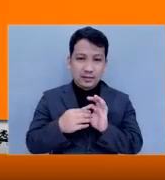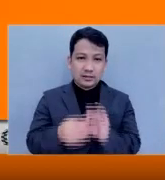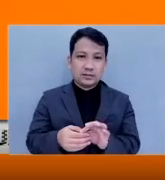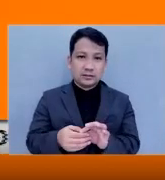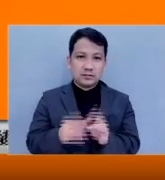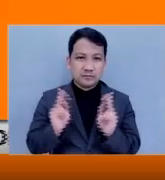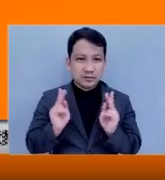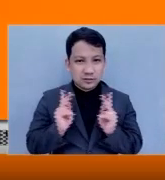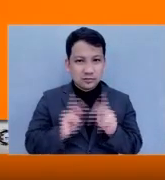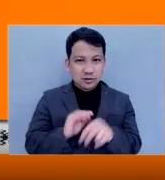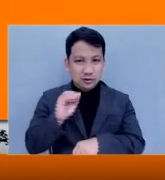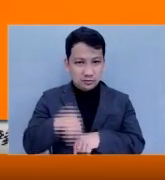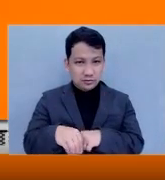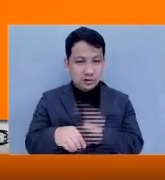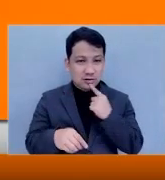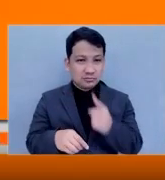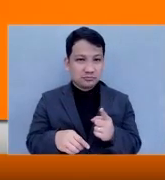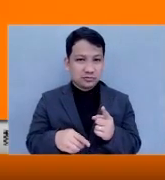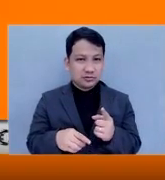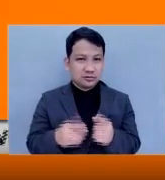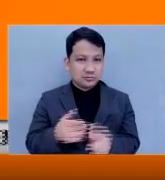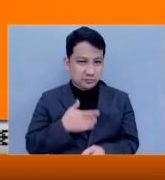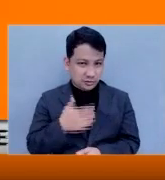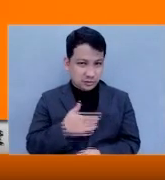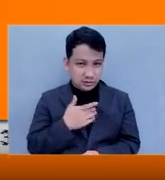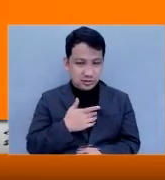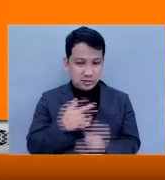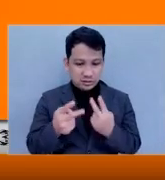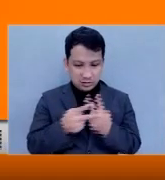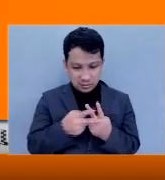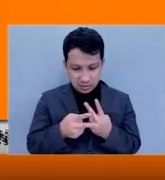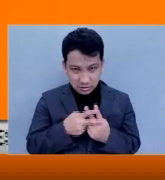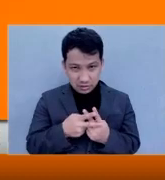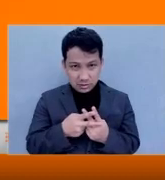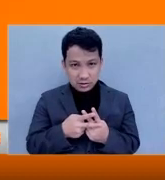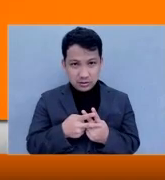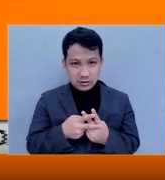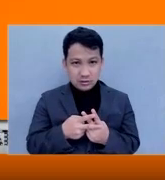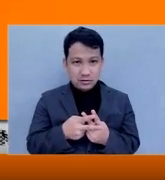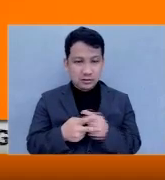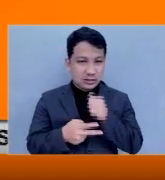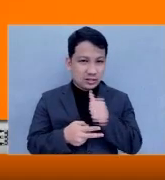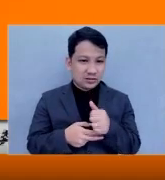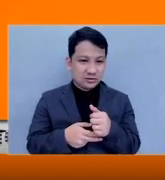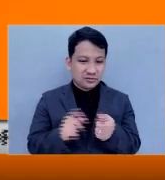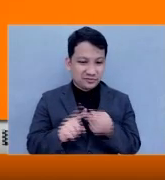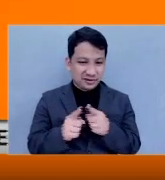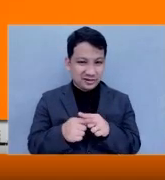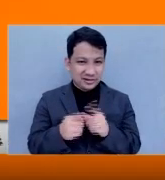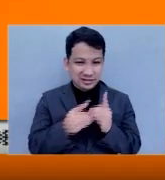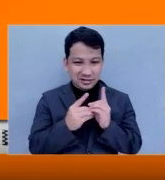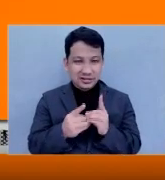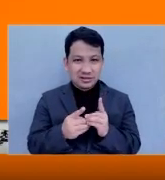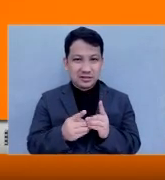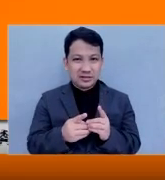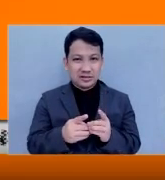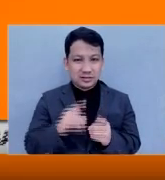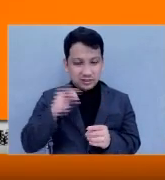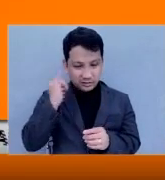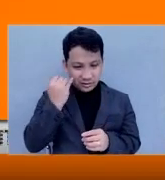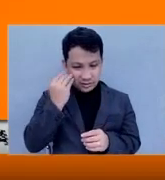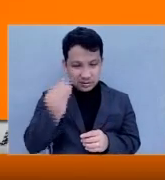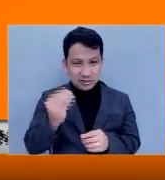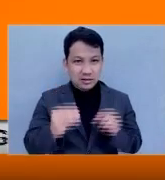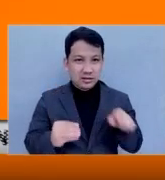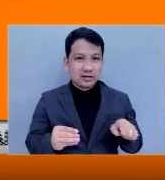Kilig overload ang hatid na feels ng hashtag not so friendly date ni na the Ironheart star JM de